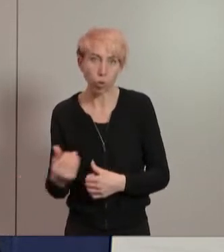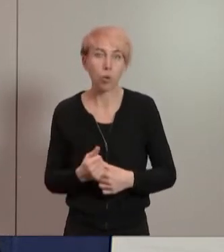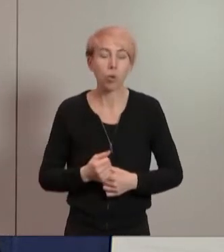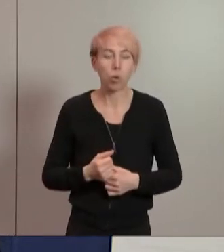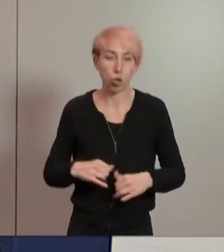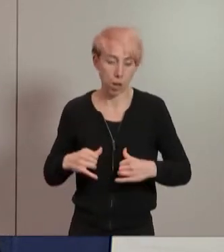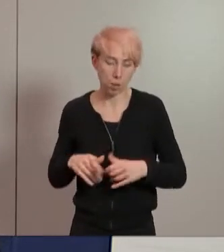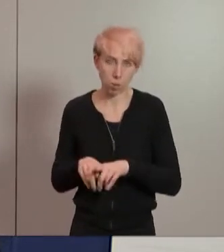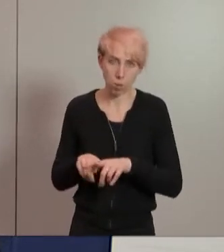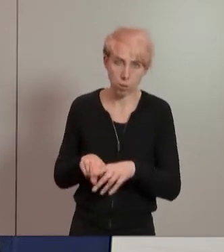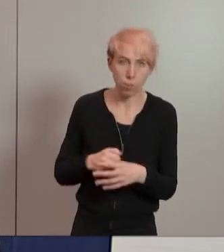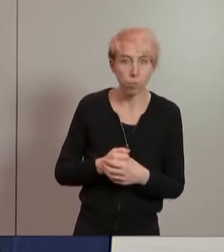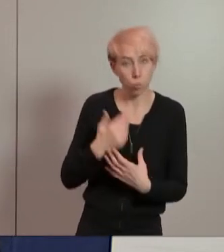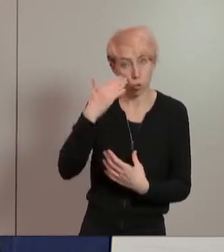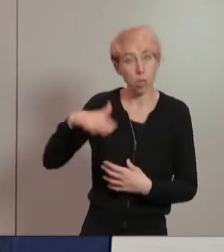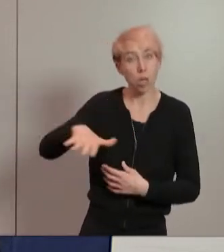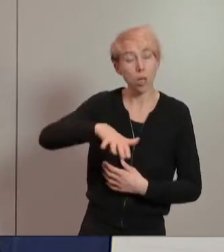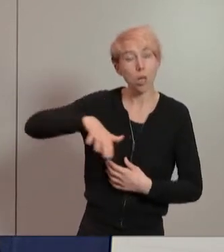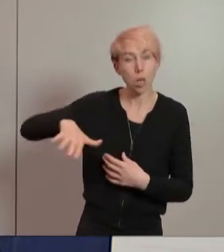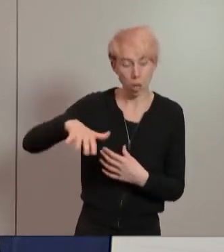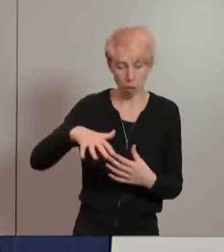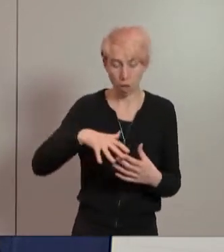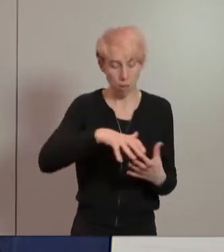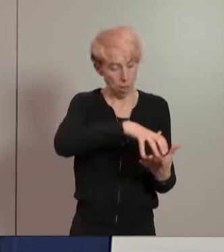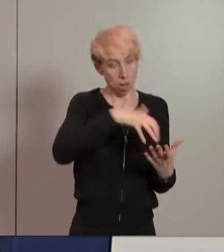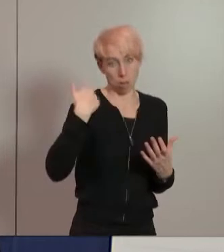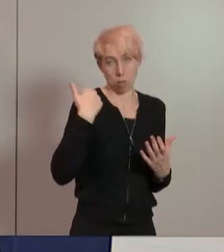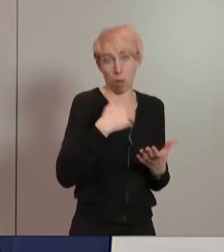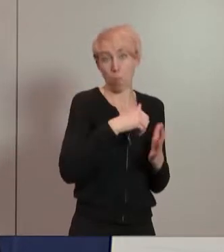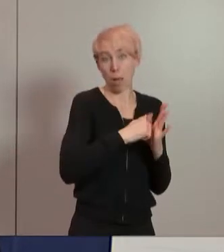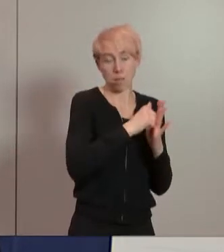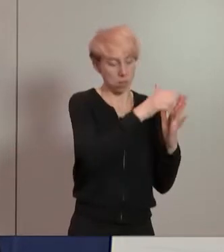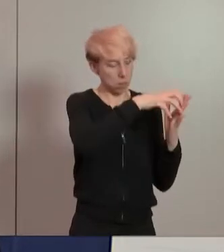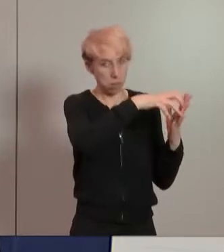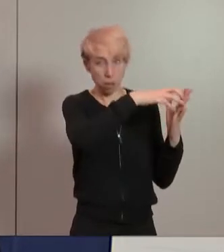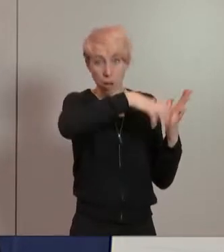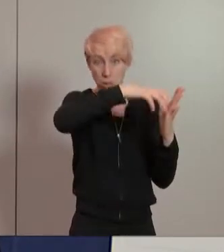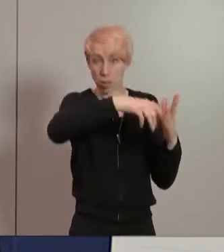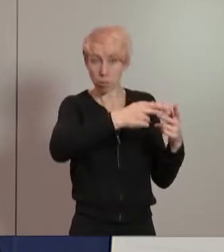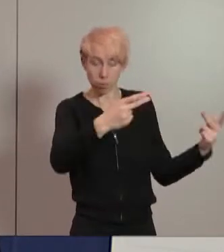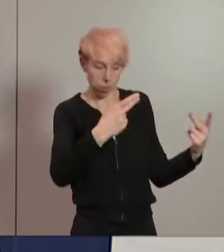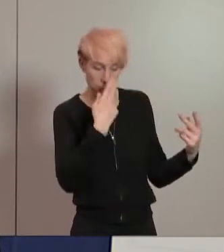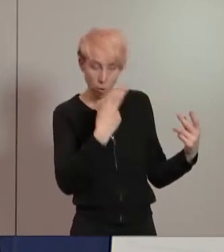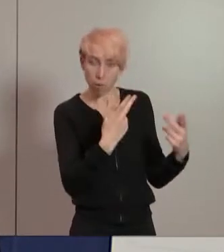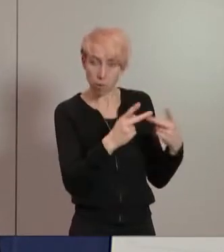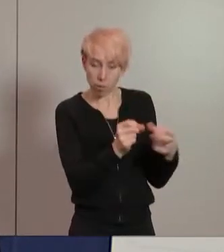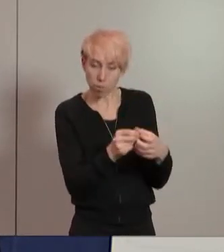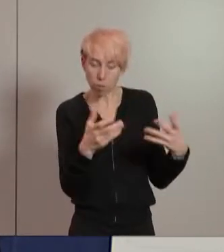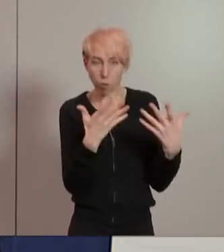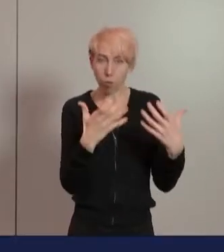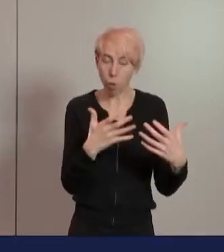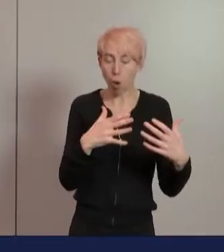vous le savez, puisqu'il y a encore quelques articles dans la presse cette semaine, la ville déploie des actions afin de lutter contre les inégalités sociales de